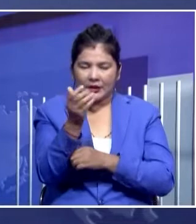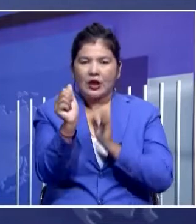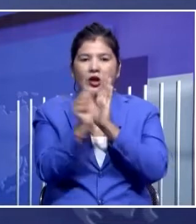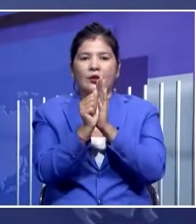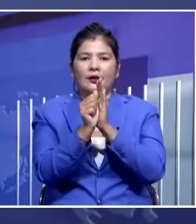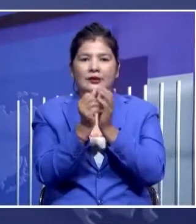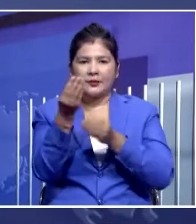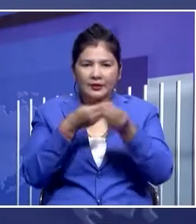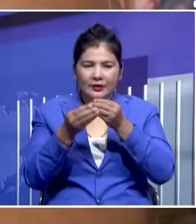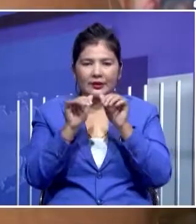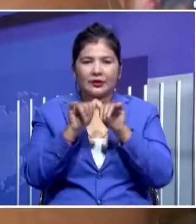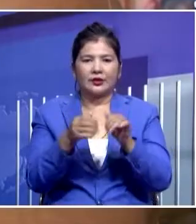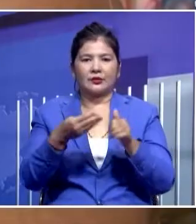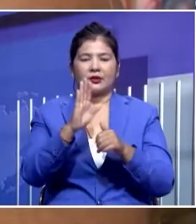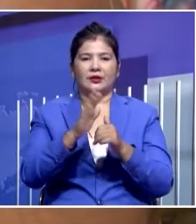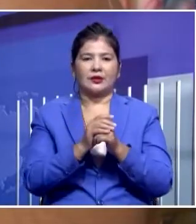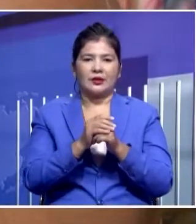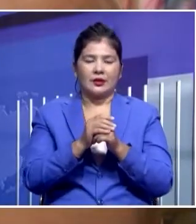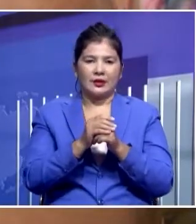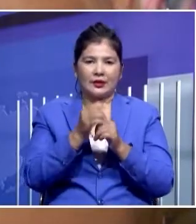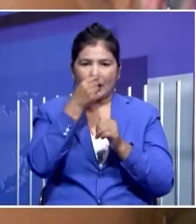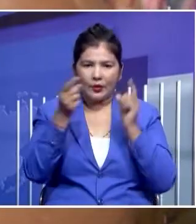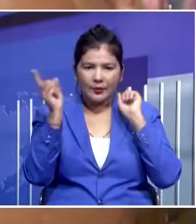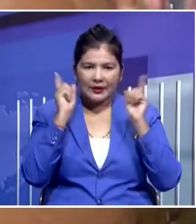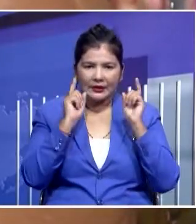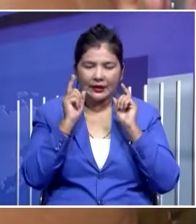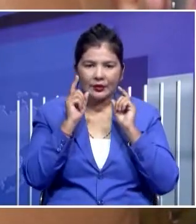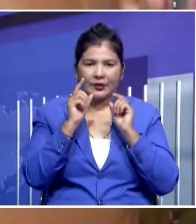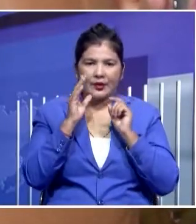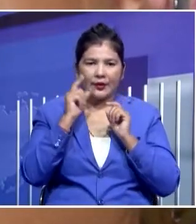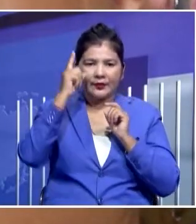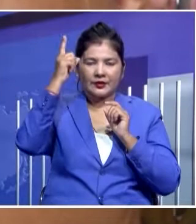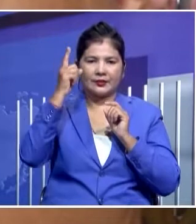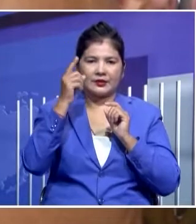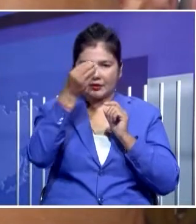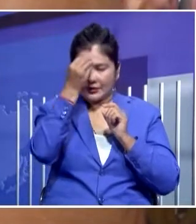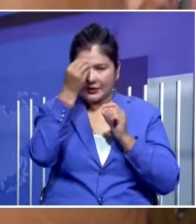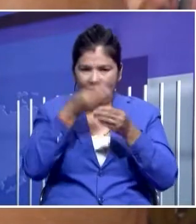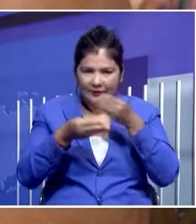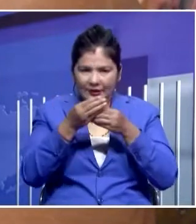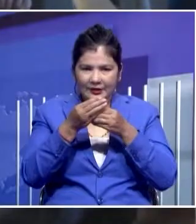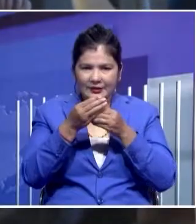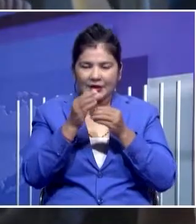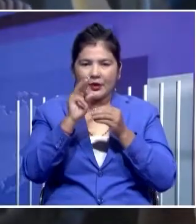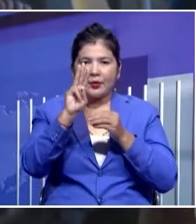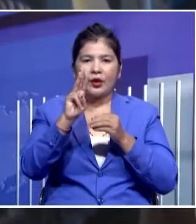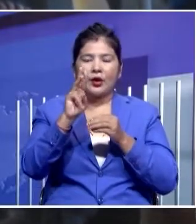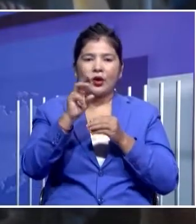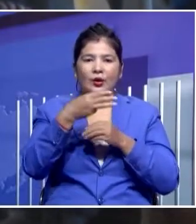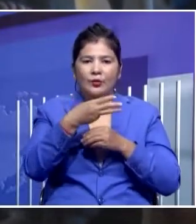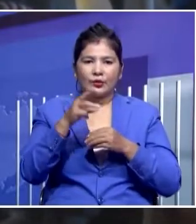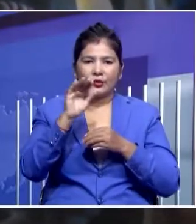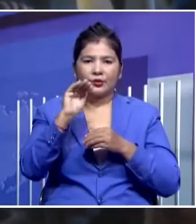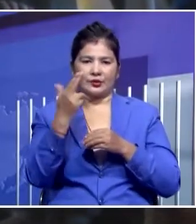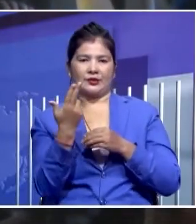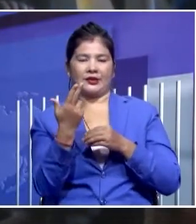लागि तयार हुँदैछन्। पालीनन्दन गाउँपालिकाको विष्णुपुरामा दशैंका लागि बिक्री गर्न मूर्ति रङ्गाइँदैछ। गत चैत्रदेखि सुरु भएको